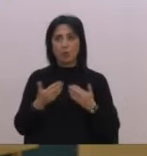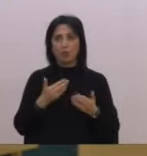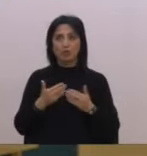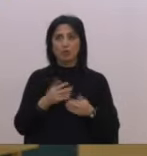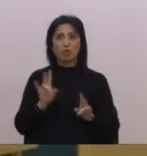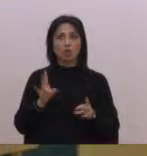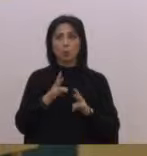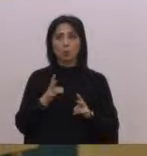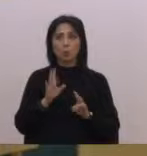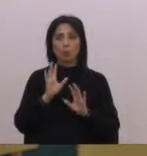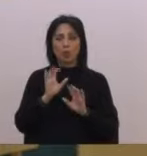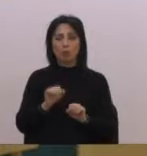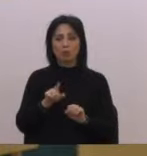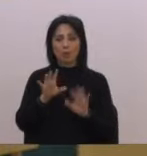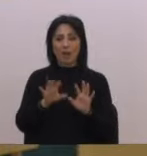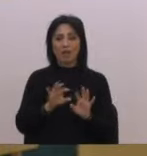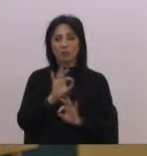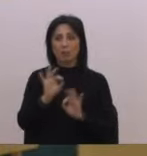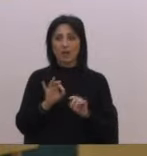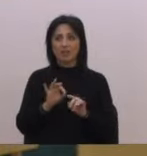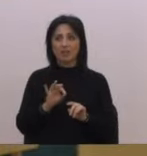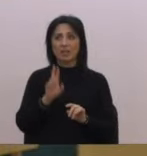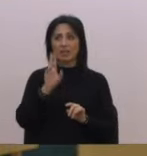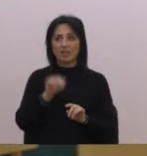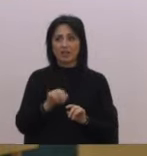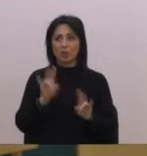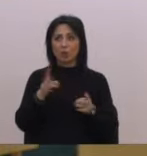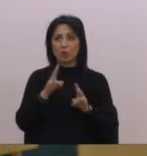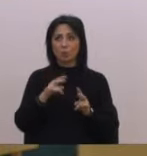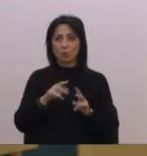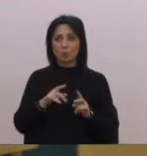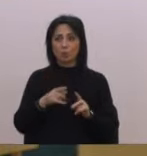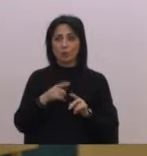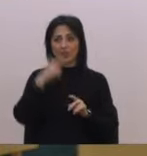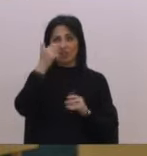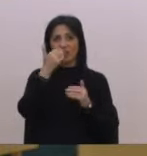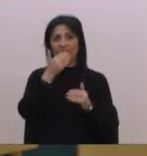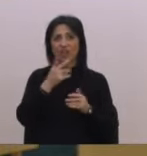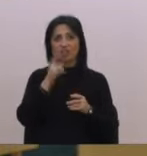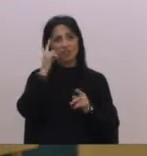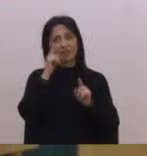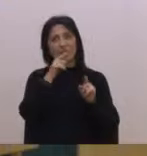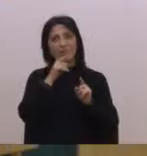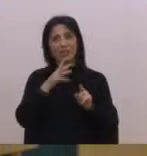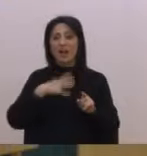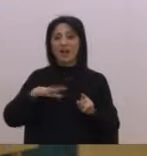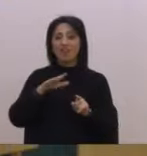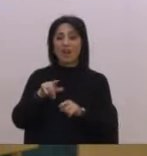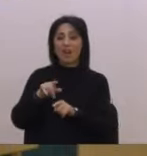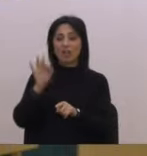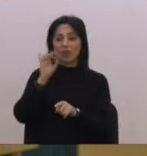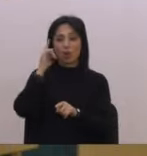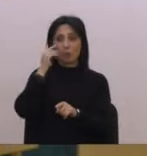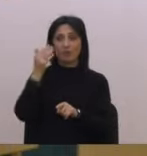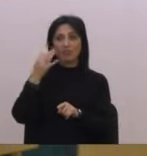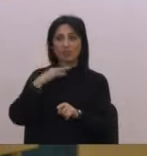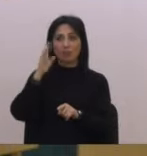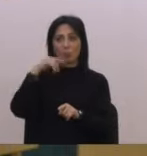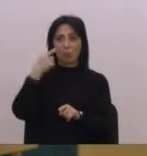ნუ დაუჭერთ ამ კანონს ხარს და ნუ გადაყვებით ივანიშვილს და იფიქრეთ ქვეყნის და თქვენი